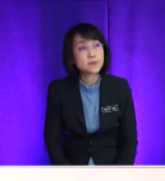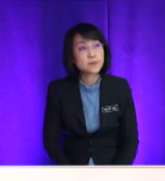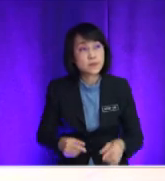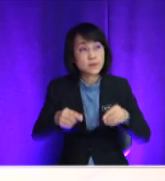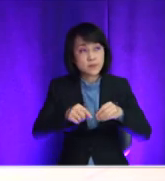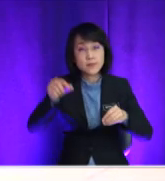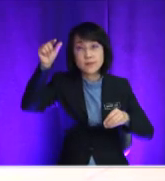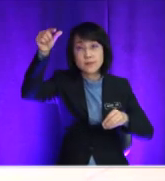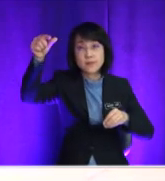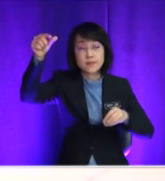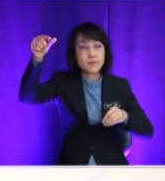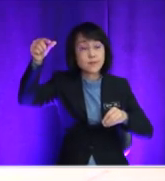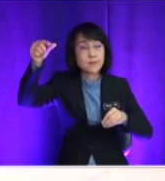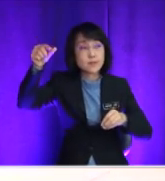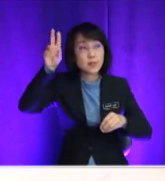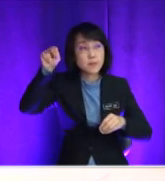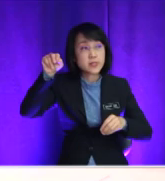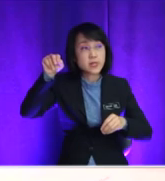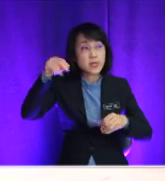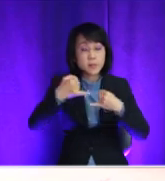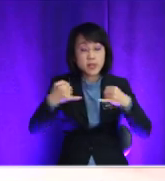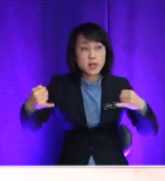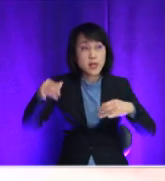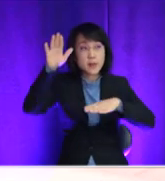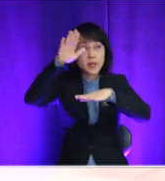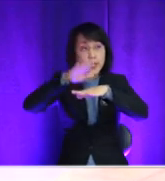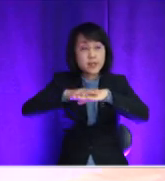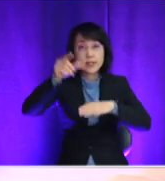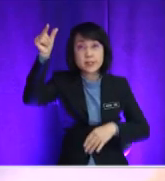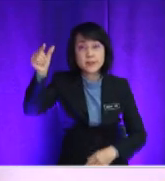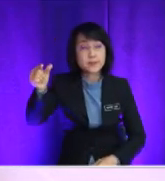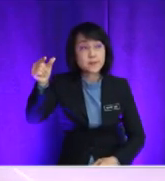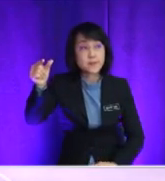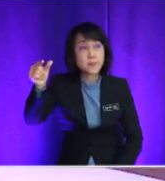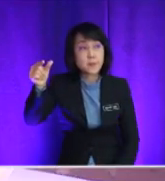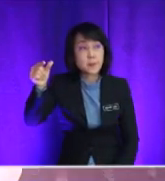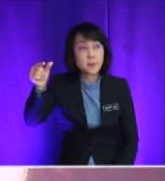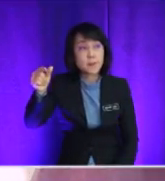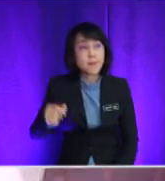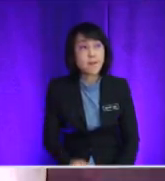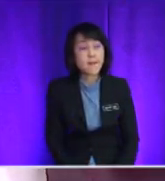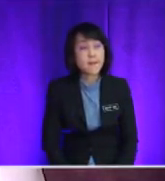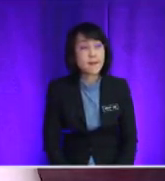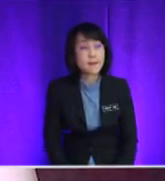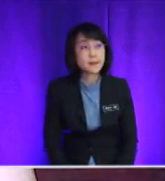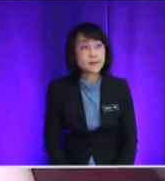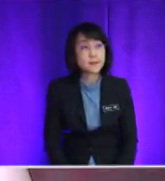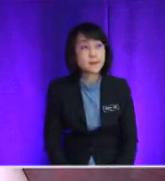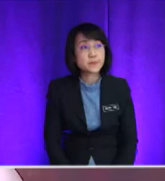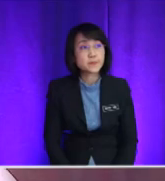nih oke pasang benang di bagian atas Lepas tuh nak pasang benang nih dia sebenarnya